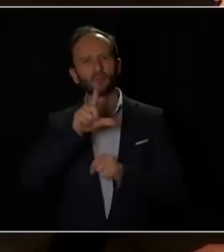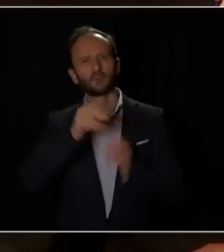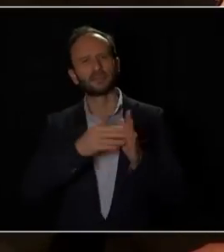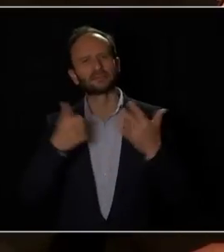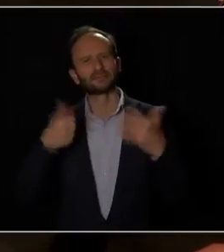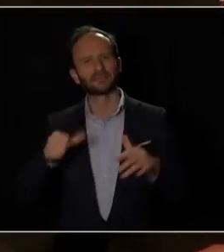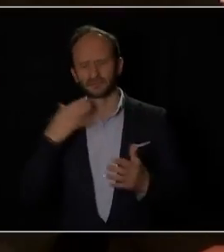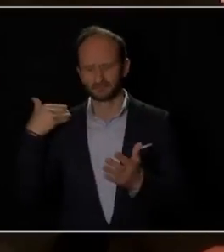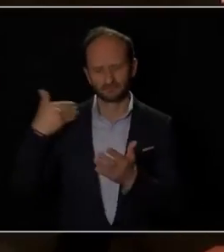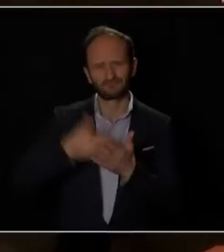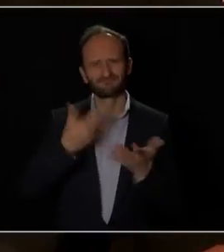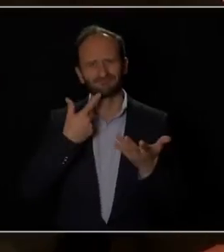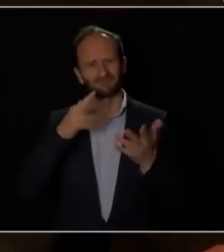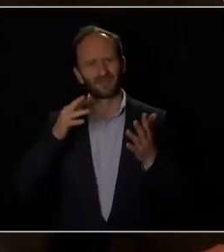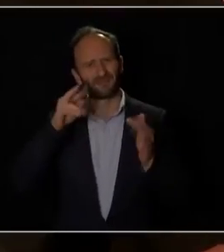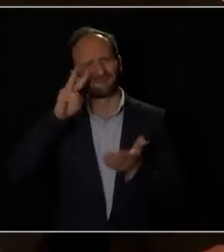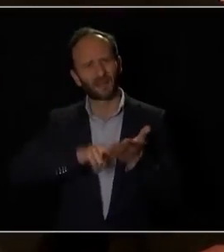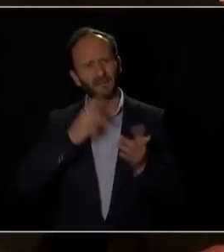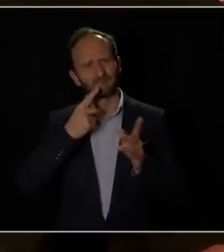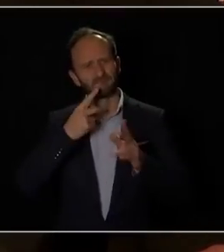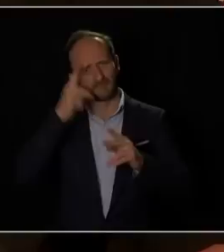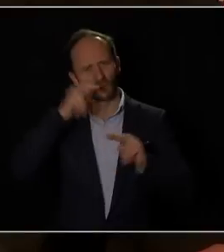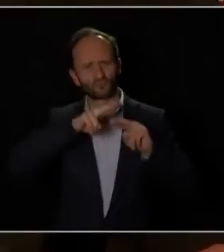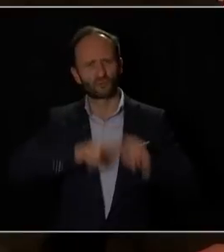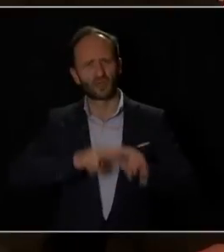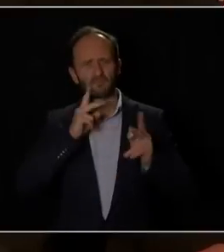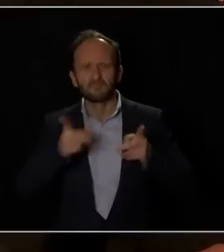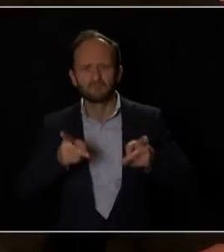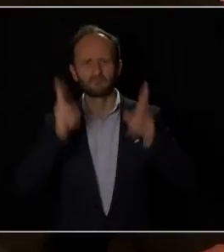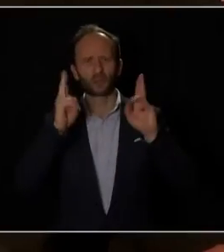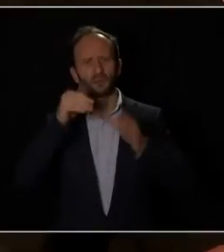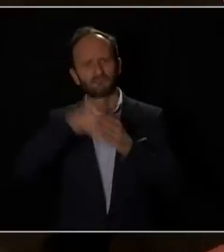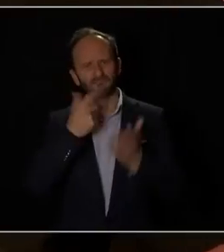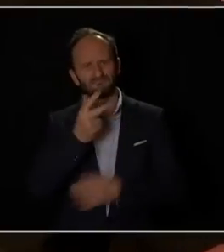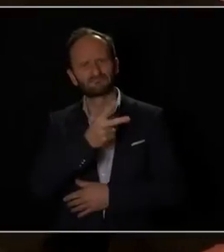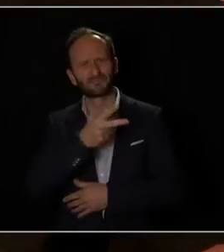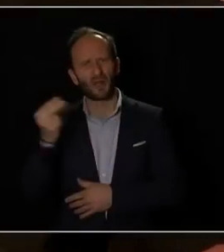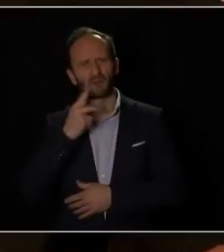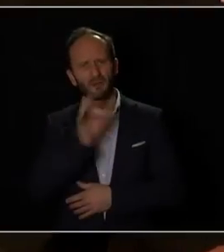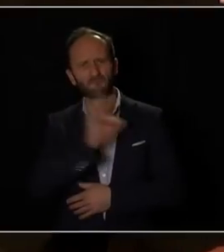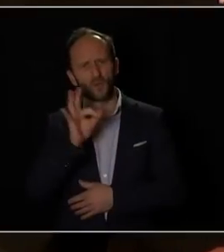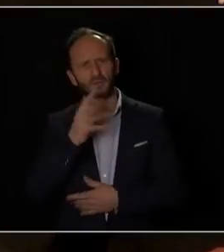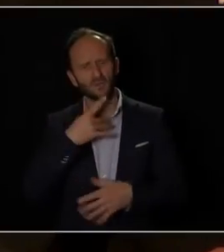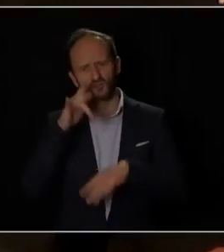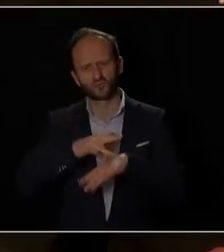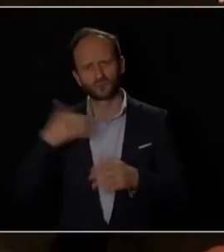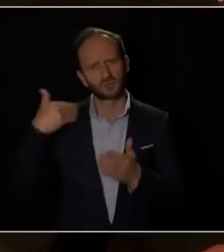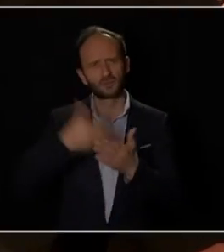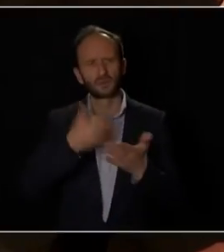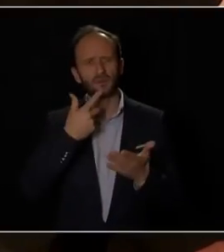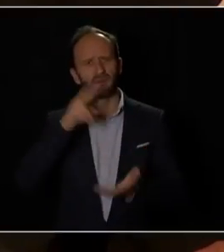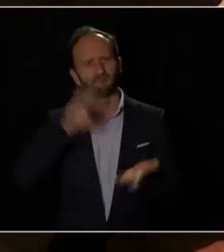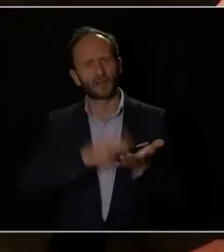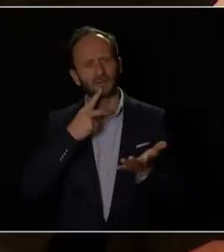fut celle du souvenir d'une période parmi les plus dramatiques que la France ait connue. Elle fut une